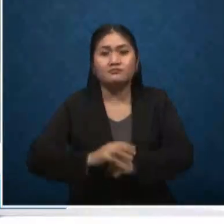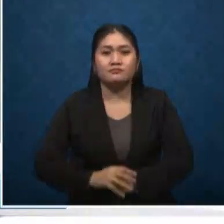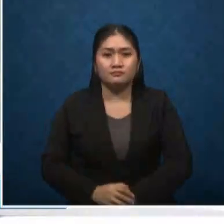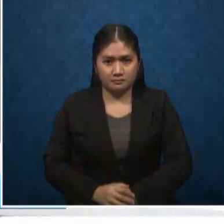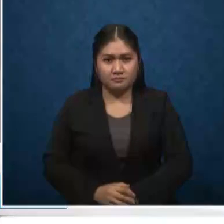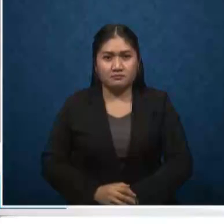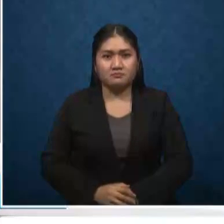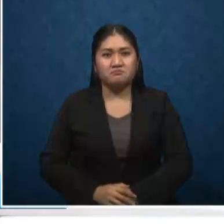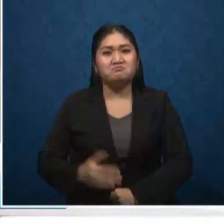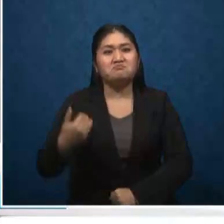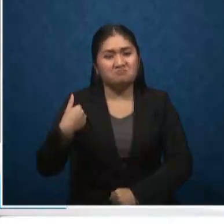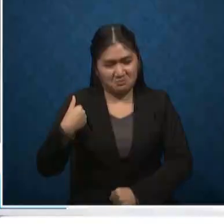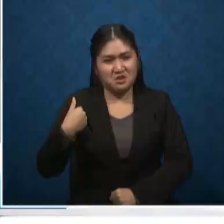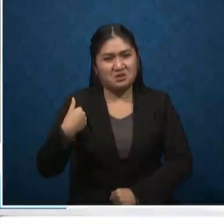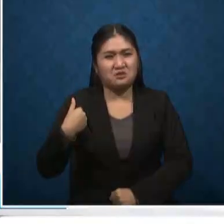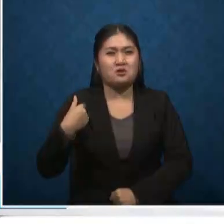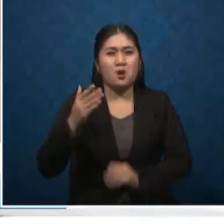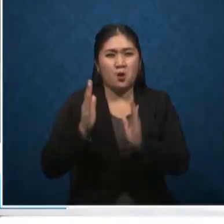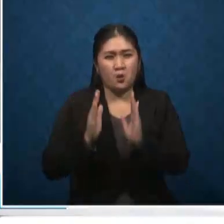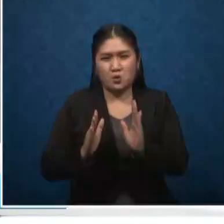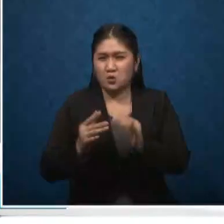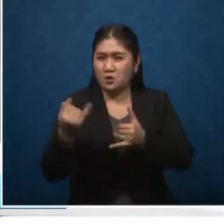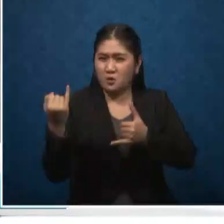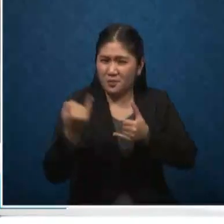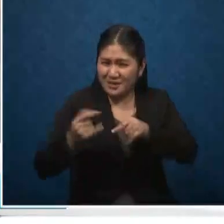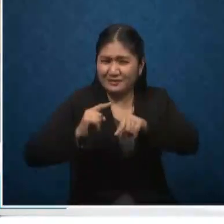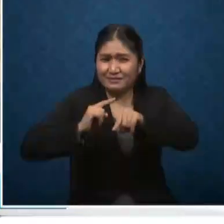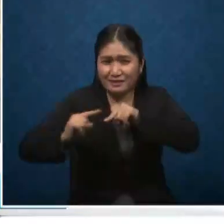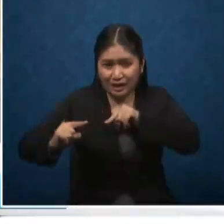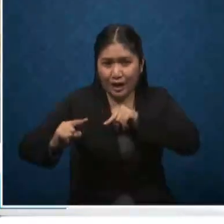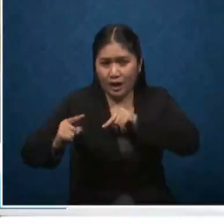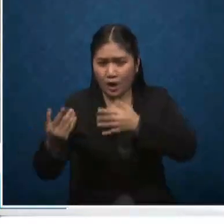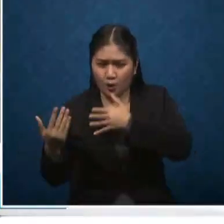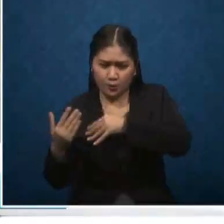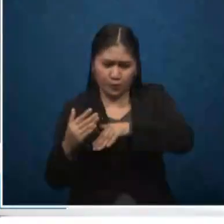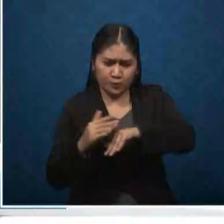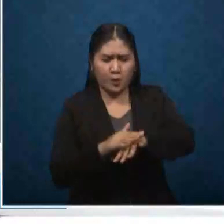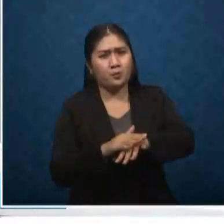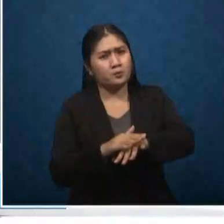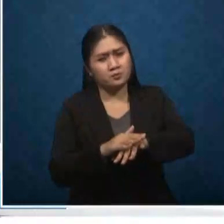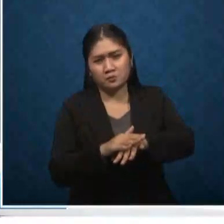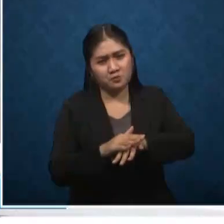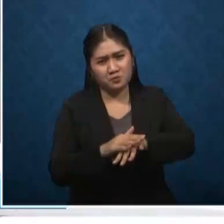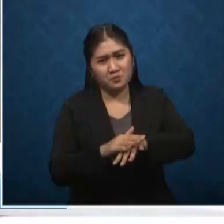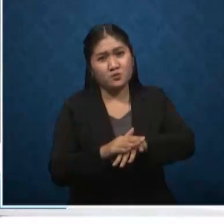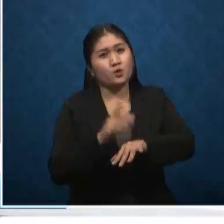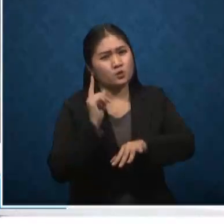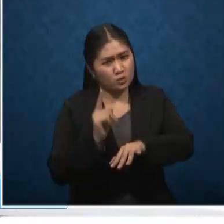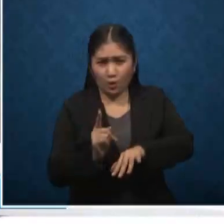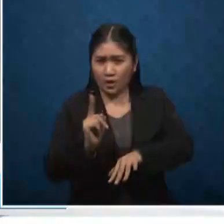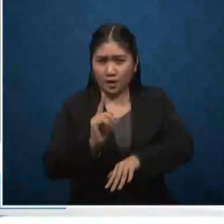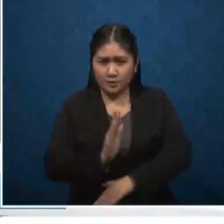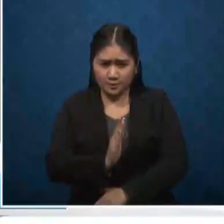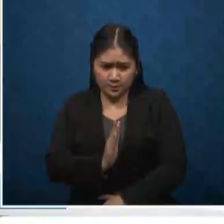ศัตรูที่แฝงอยู่ก็คือการที่จะได้คนมาให้ดีนะครับเป็นผู้ที่ซื่อสัตย์